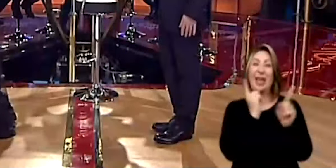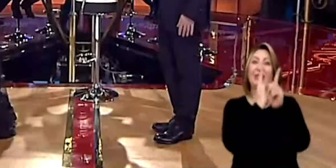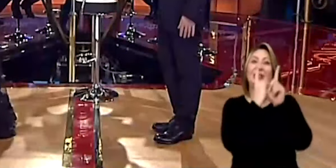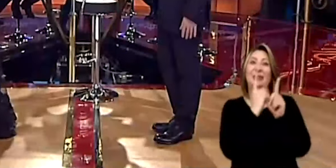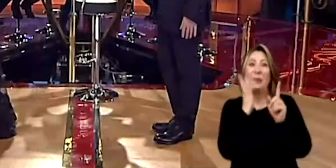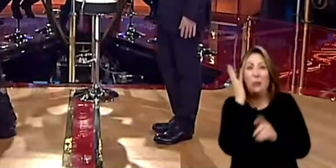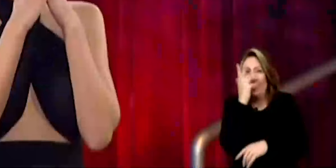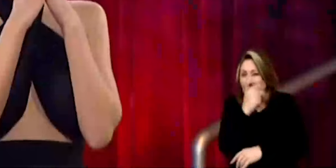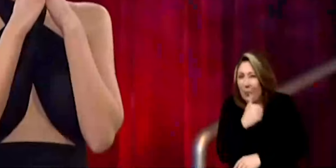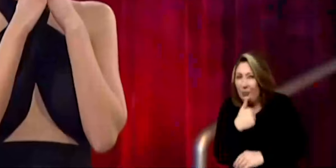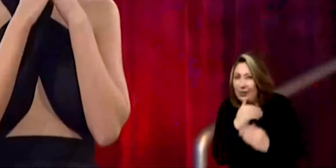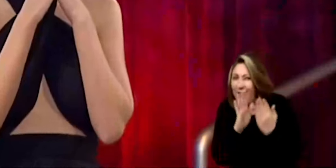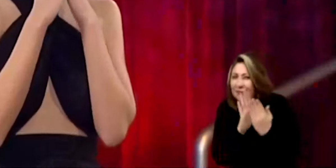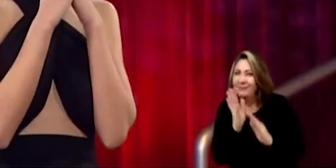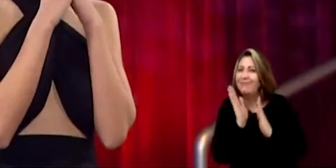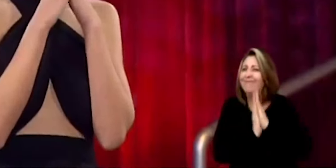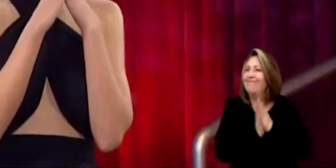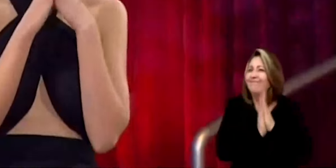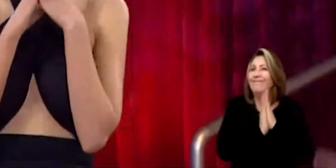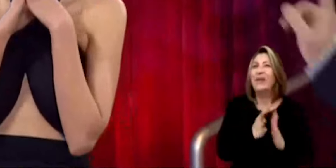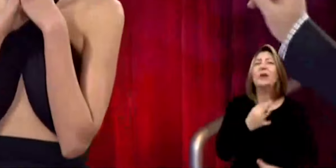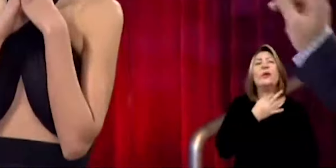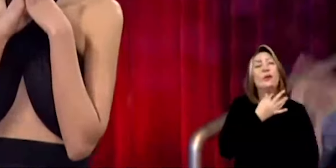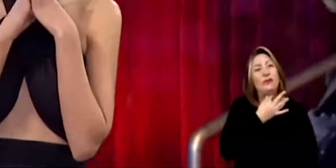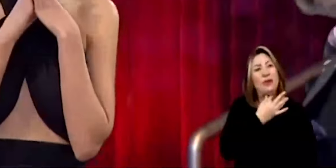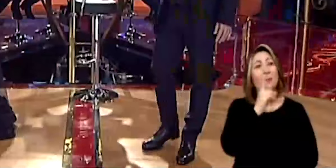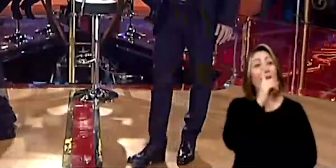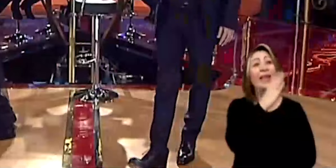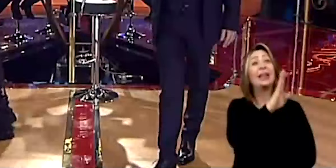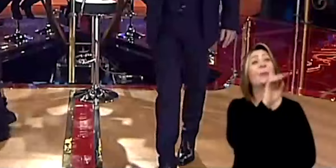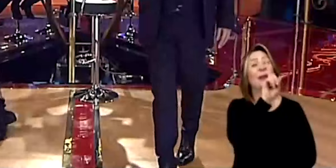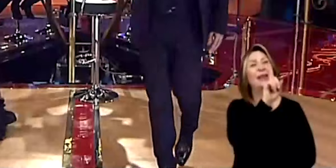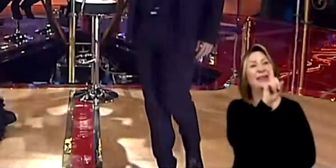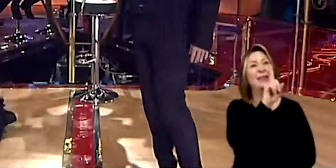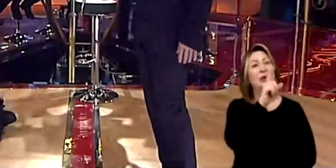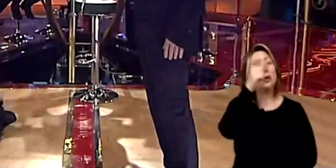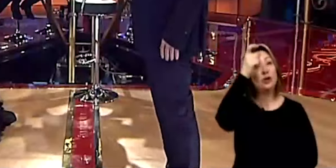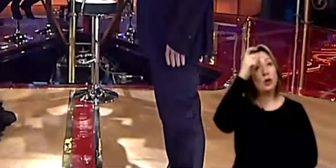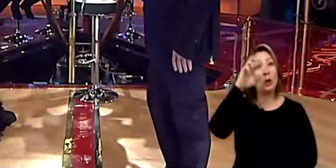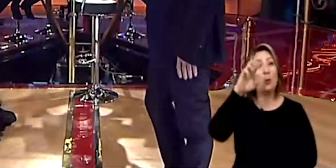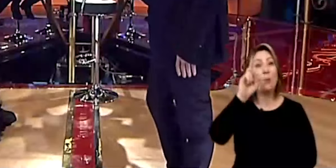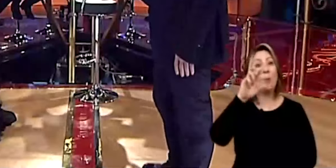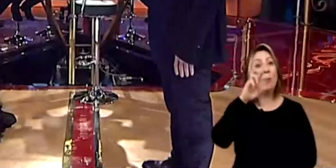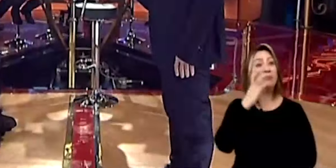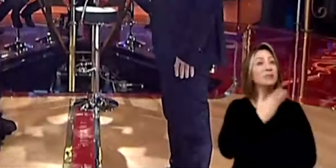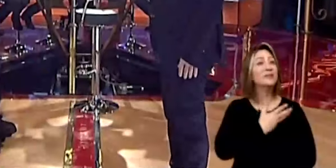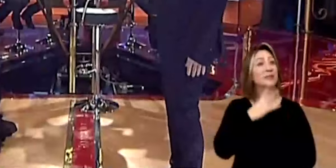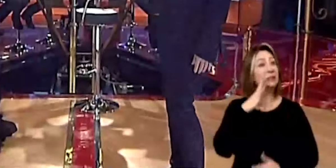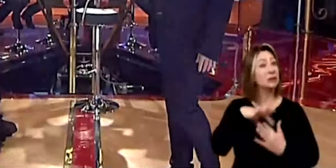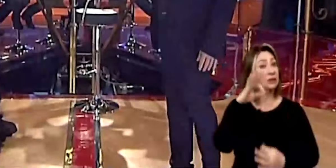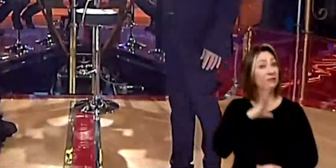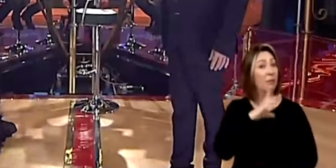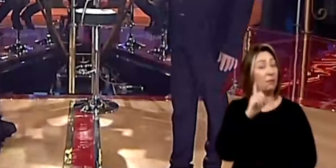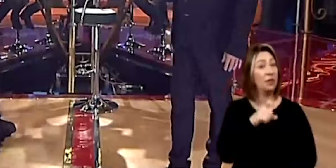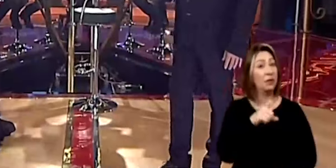karşınızda utanıyorum. Hakikaten utanıyorum. Lütfen, lütfen bir yere ayrılmayın. Türk popundan sevdiğiniz kişiler var mı?